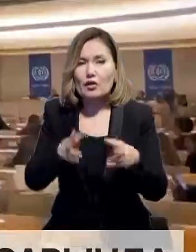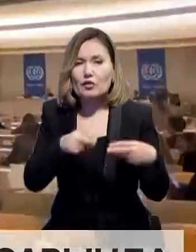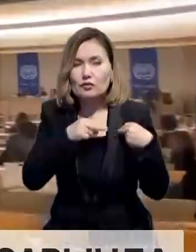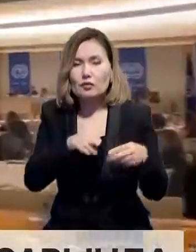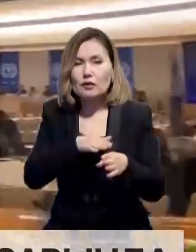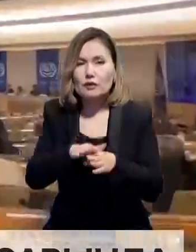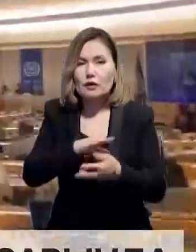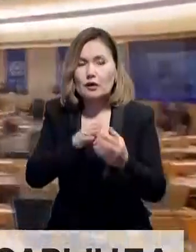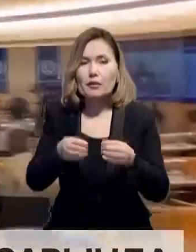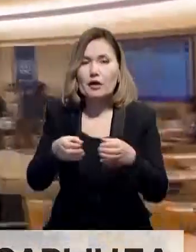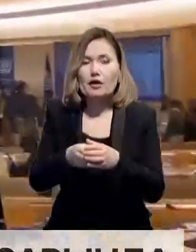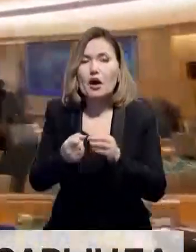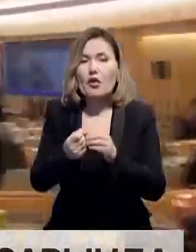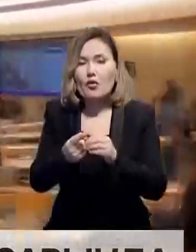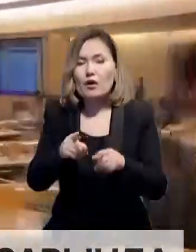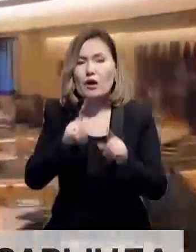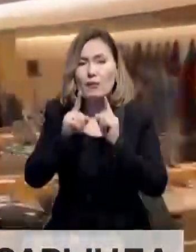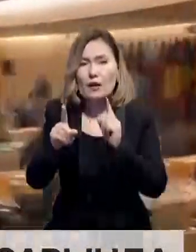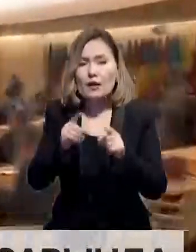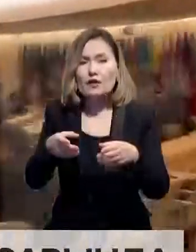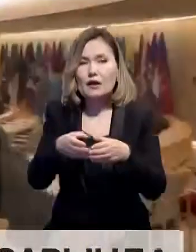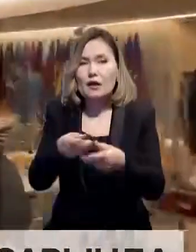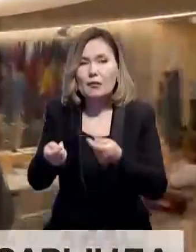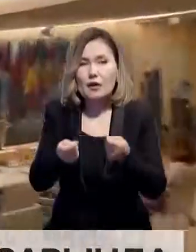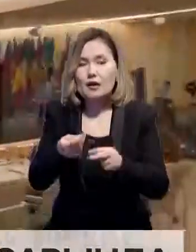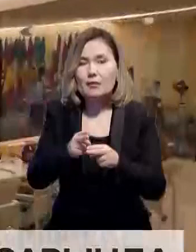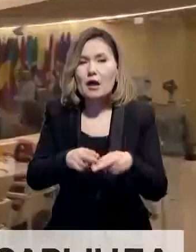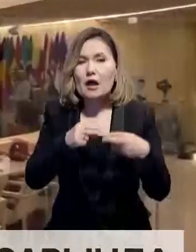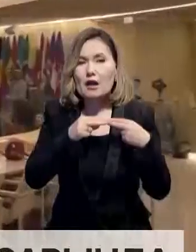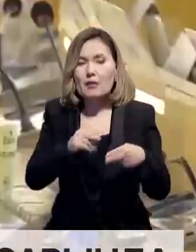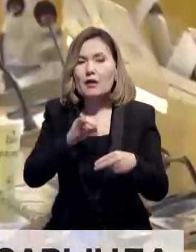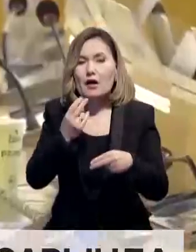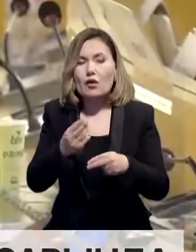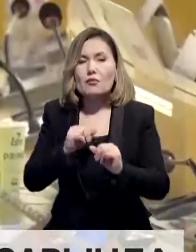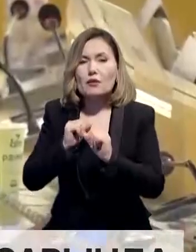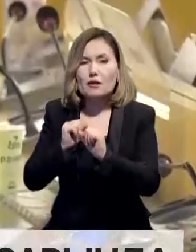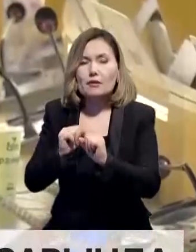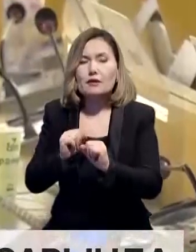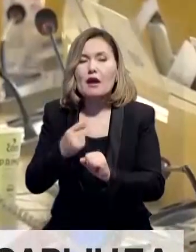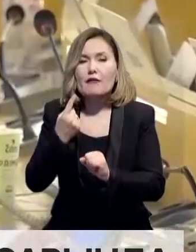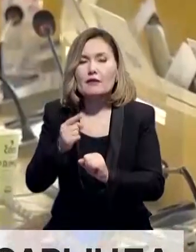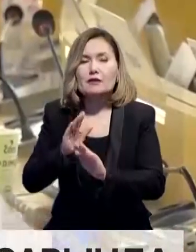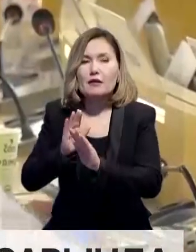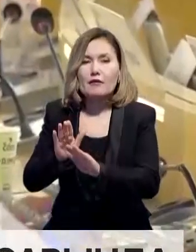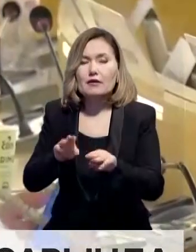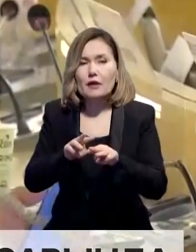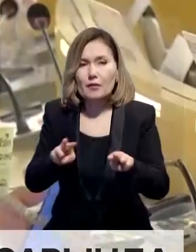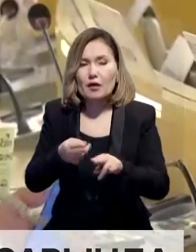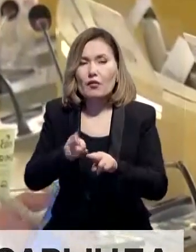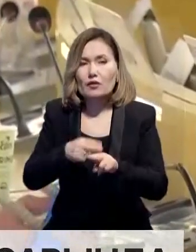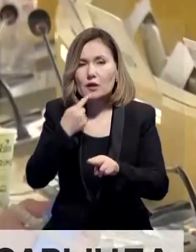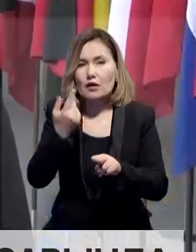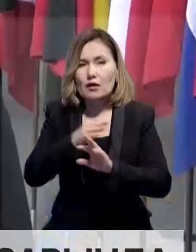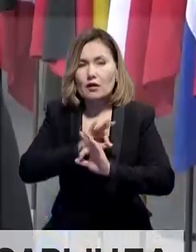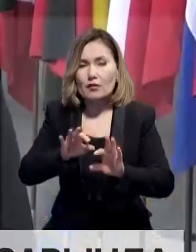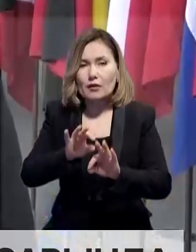атқарылды. Ұйымның 11-ші сессиясында делегациямызды бастап барған еңбек және халықты әлеуметтік қорғау бірінші вице-министрі осы туралы